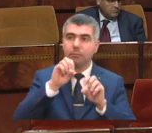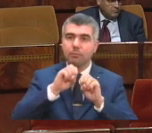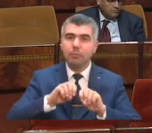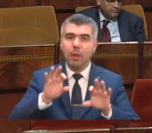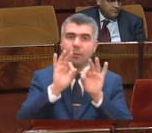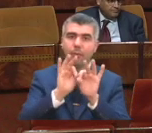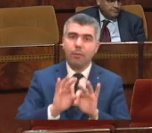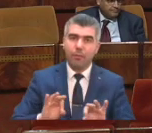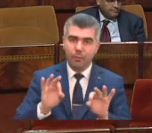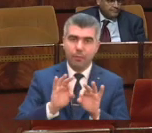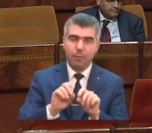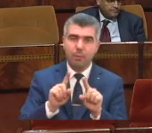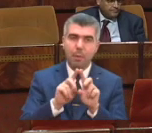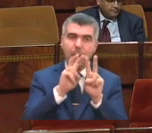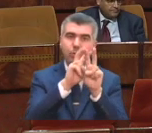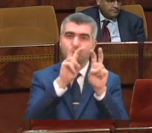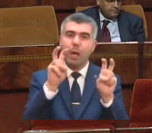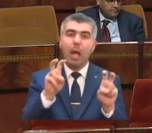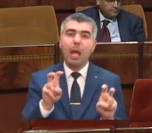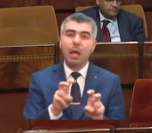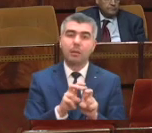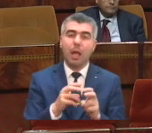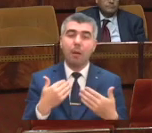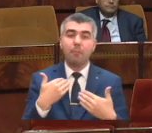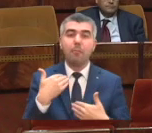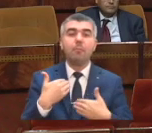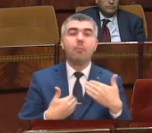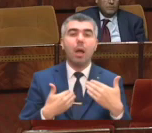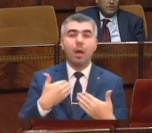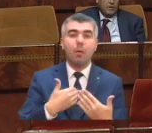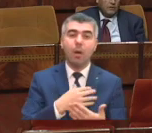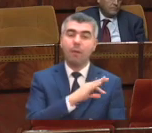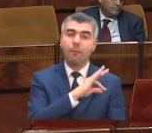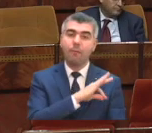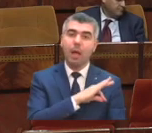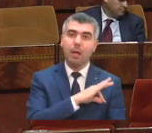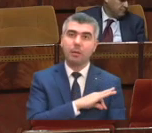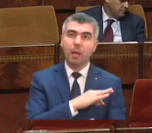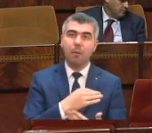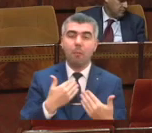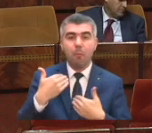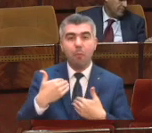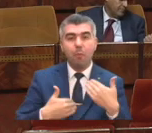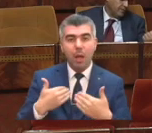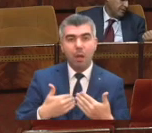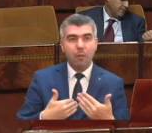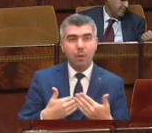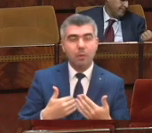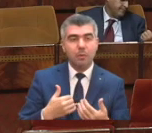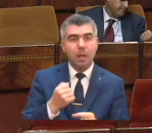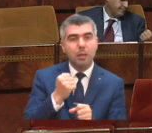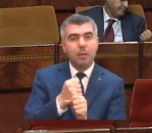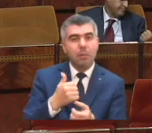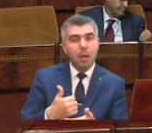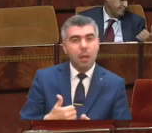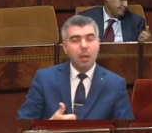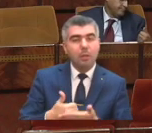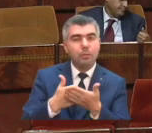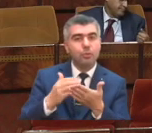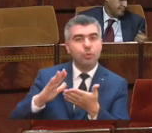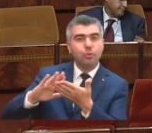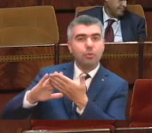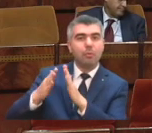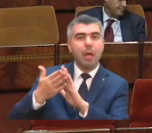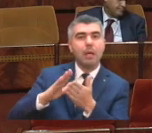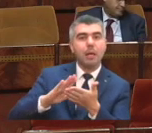الوزيرة، داك شهادة الإعاقة اللي هي باش كيستافد المعاق من الخدمات اللي كتأديها الجمعيات في